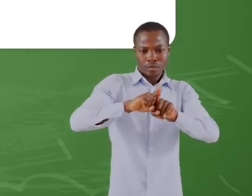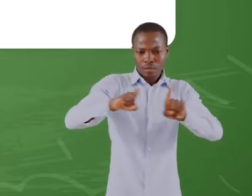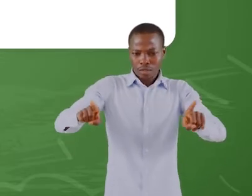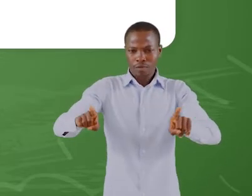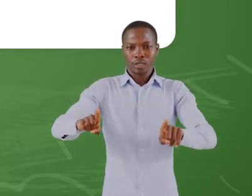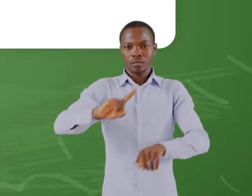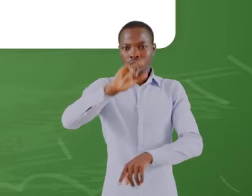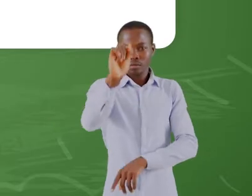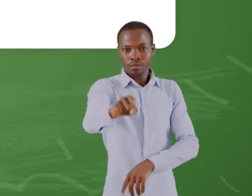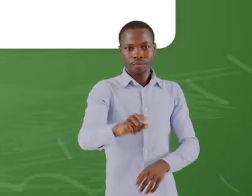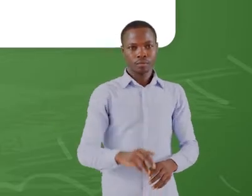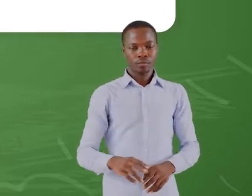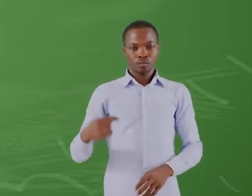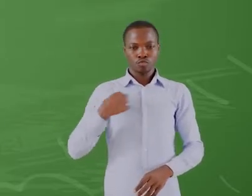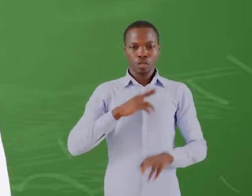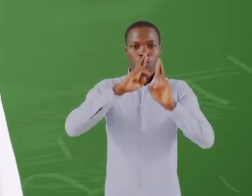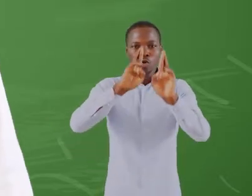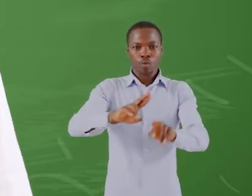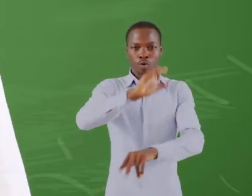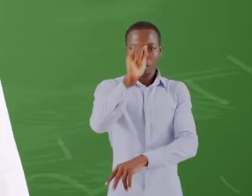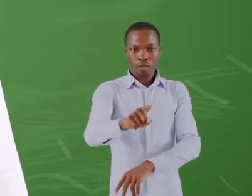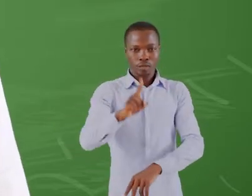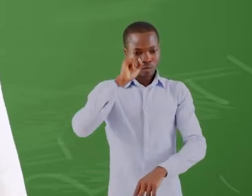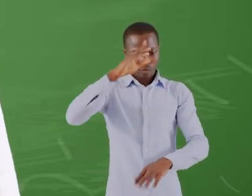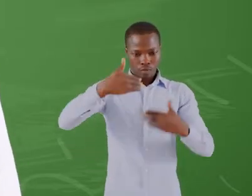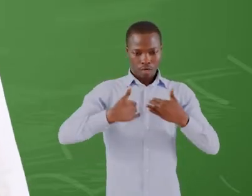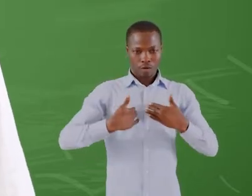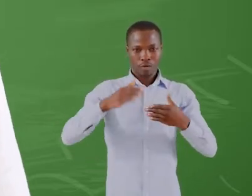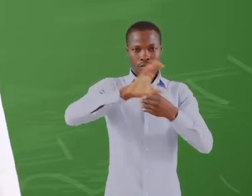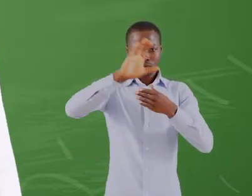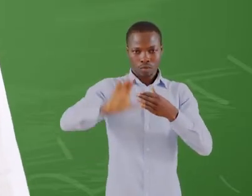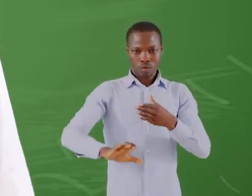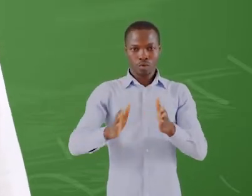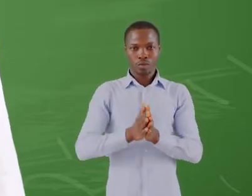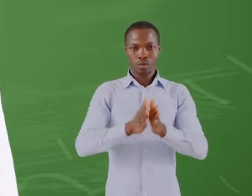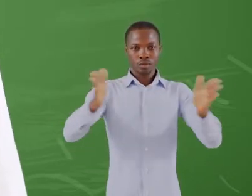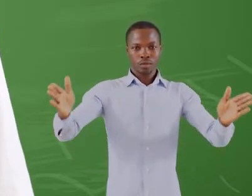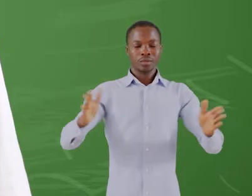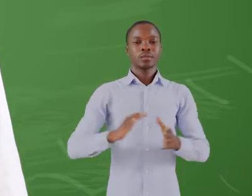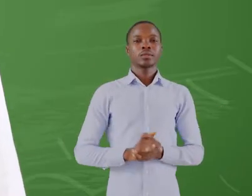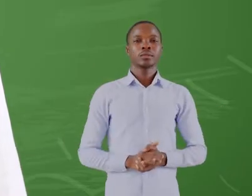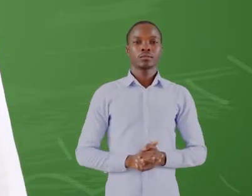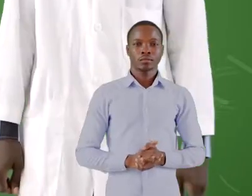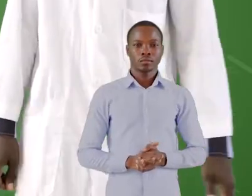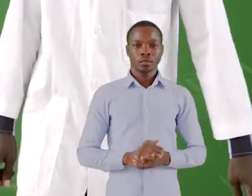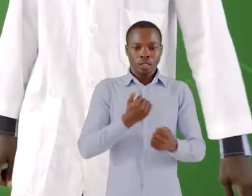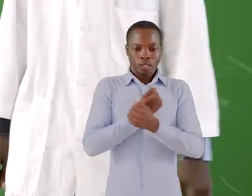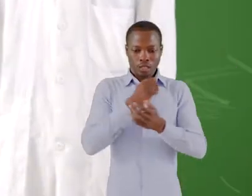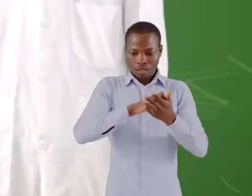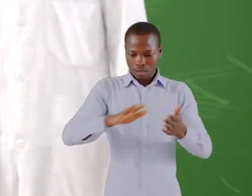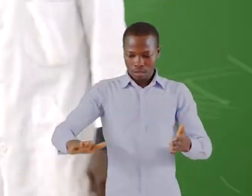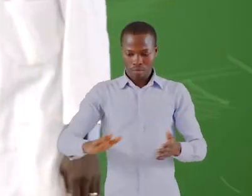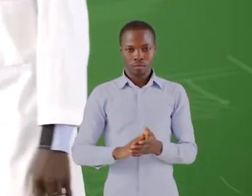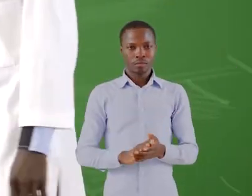différencient-ils par leur qualité? Et enfin, nous allons répondre au problème en tirant une conclusion générale. Chers